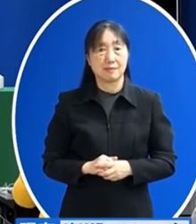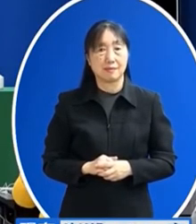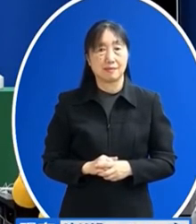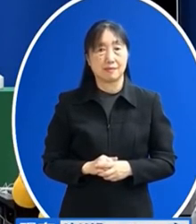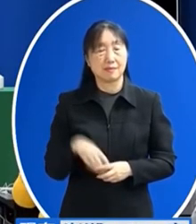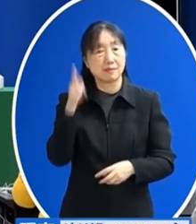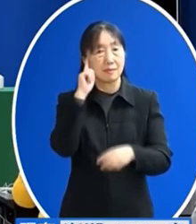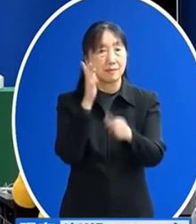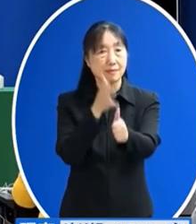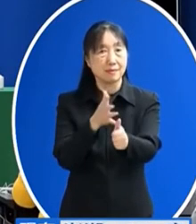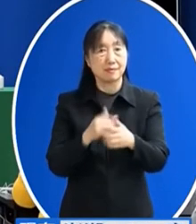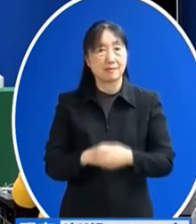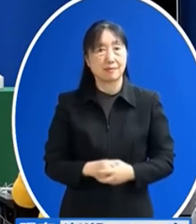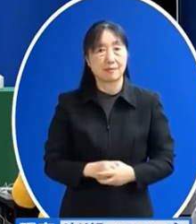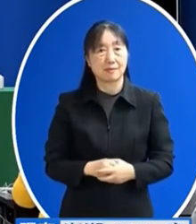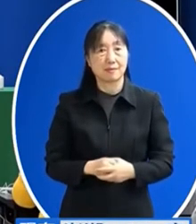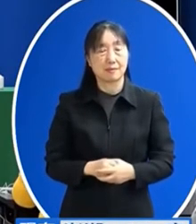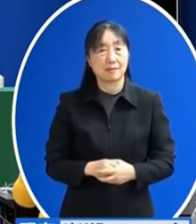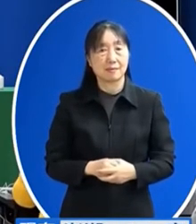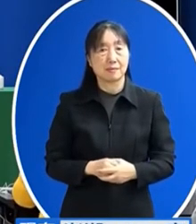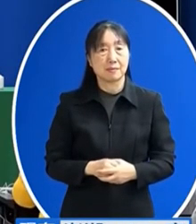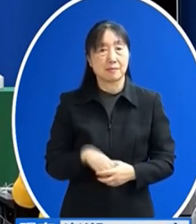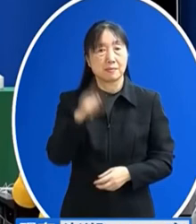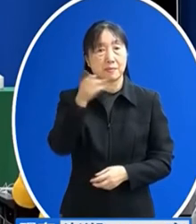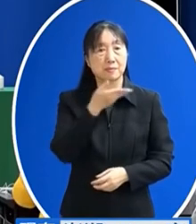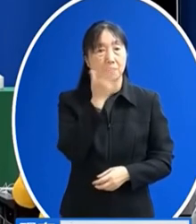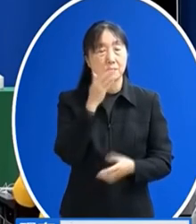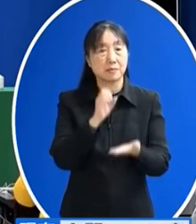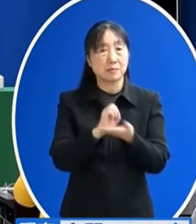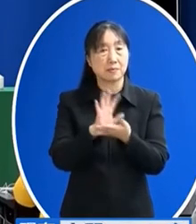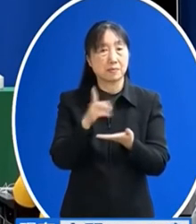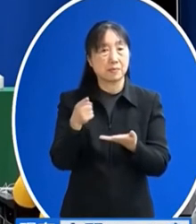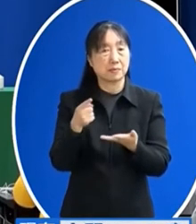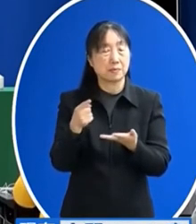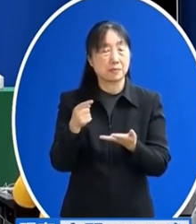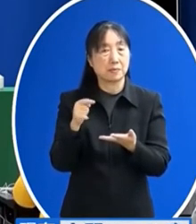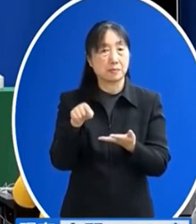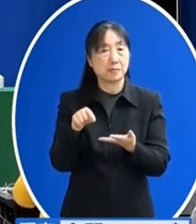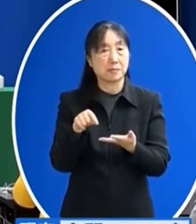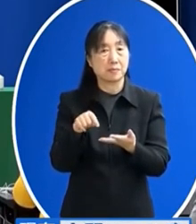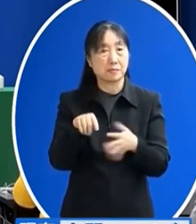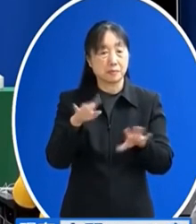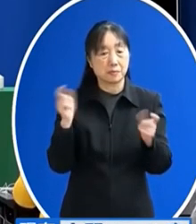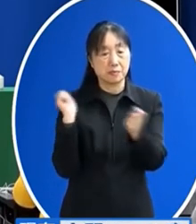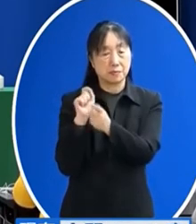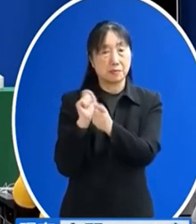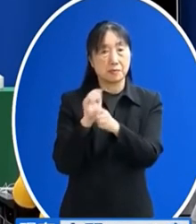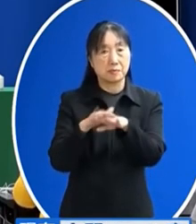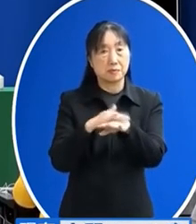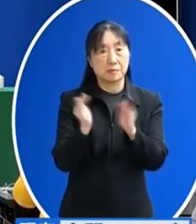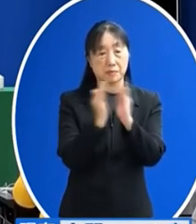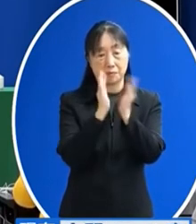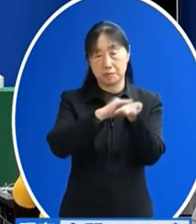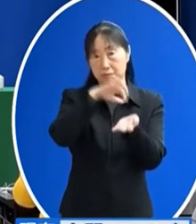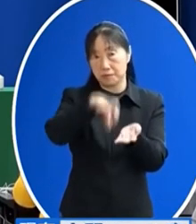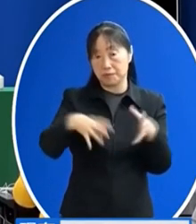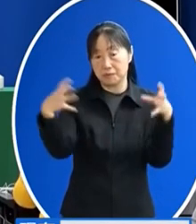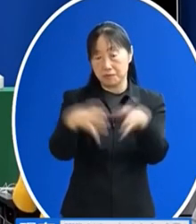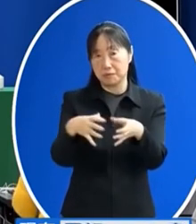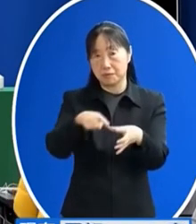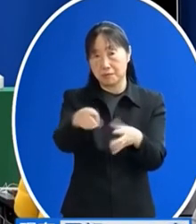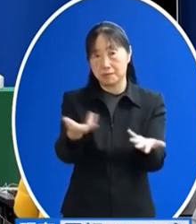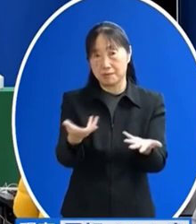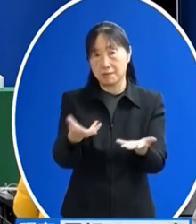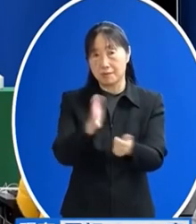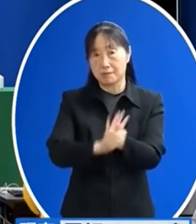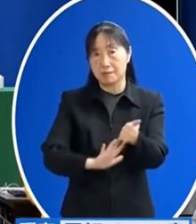部长好，想请教一下，我们跟博流的旅游泡泡谈了很久了，那最近会不会因为我们布桃的医院群聚事件而